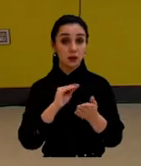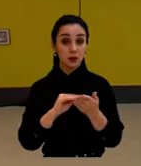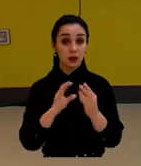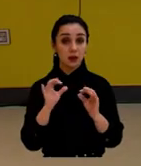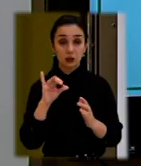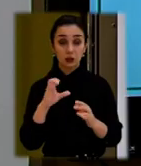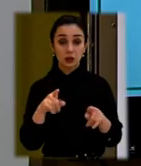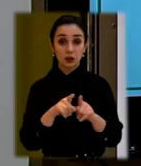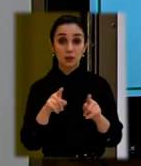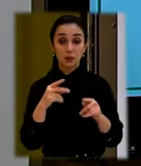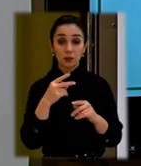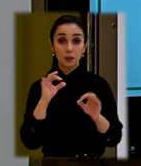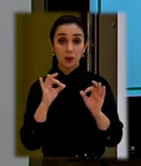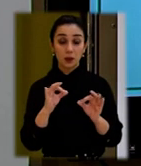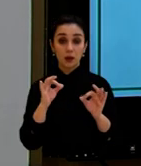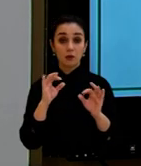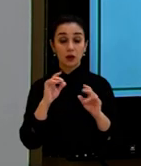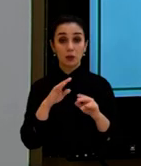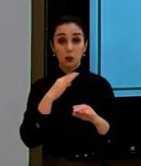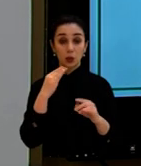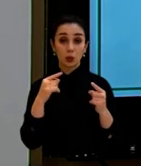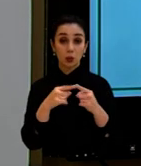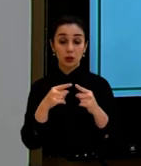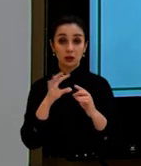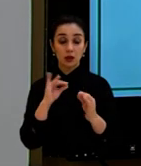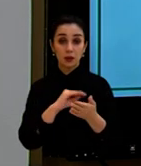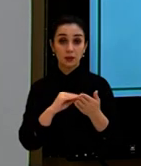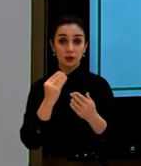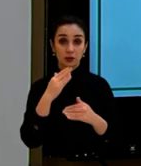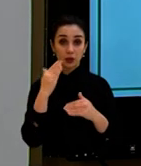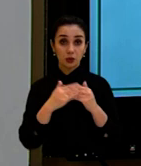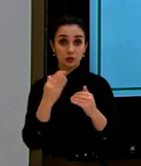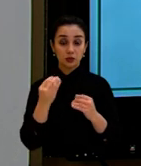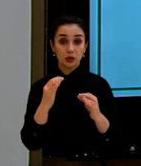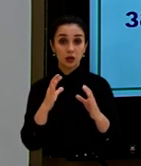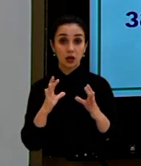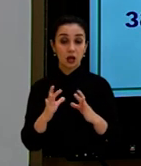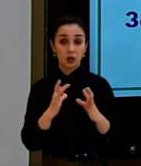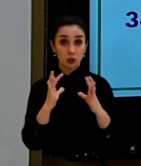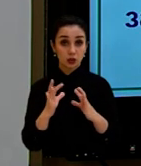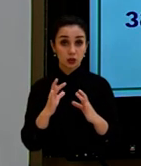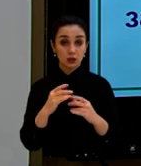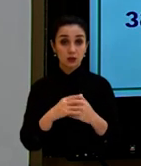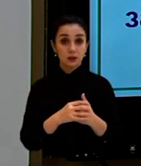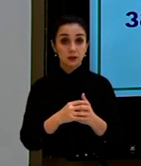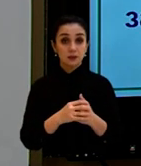вписанной окружности в правильный многоугольник и описанной около него окружности».